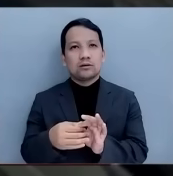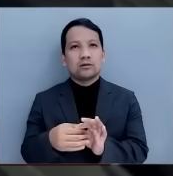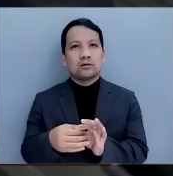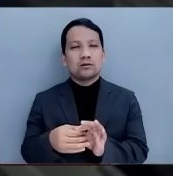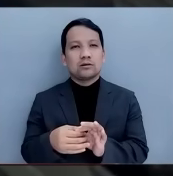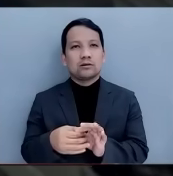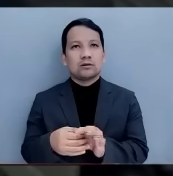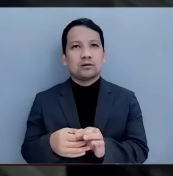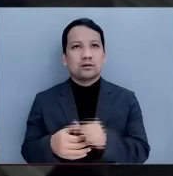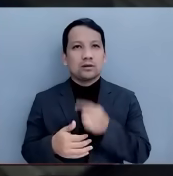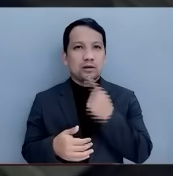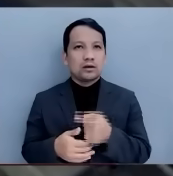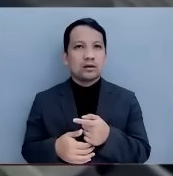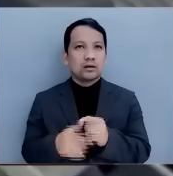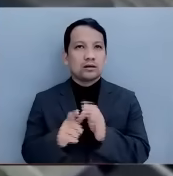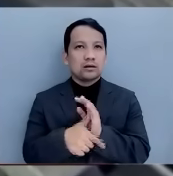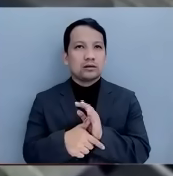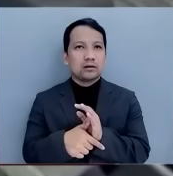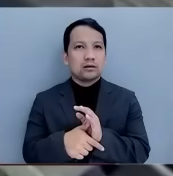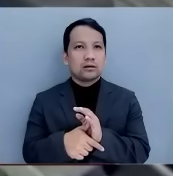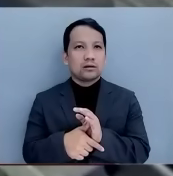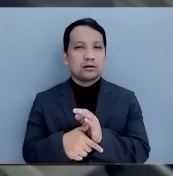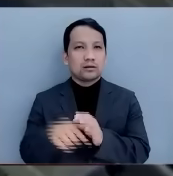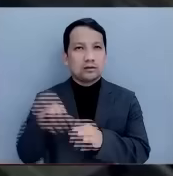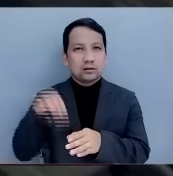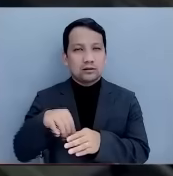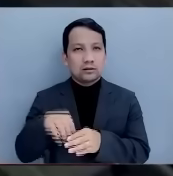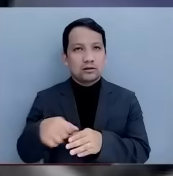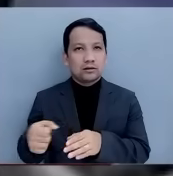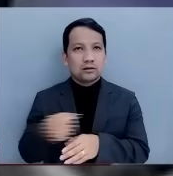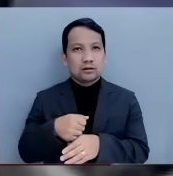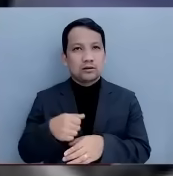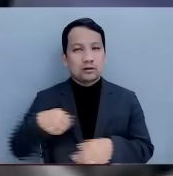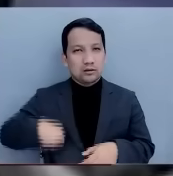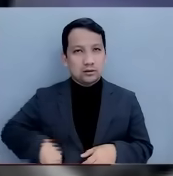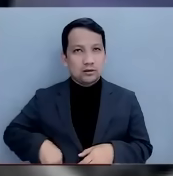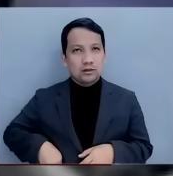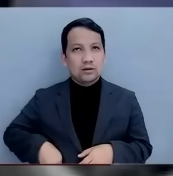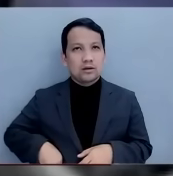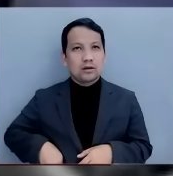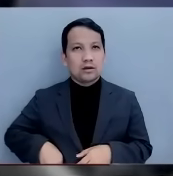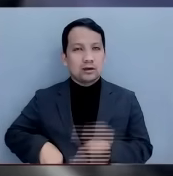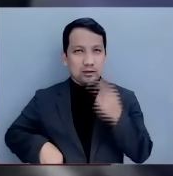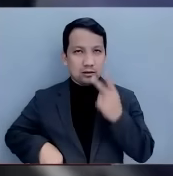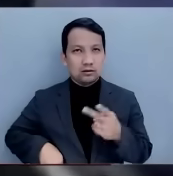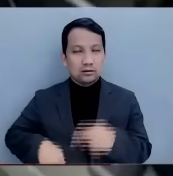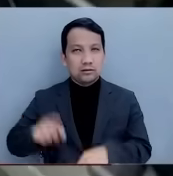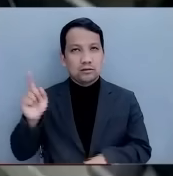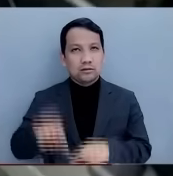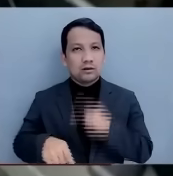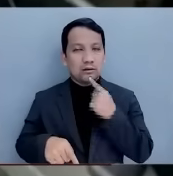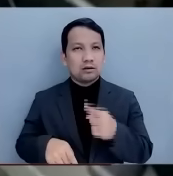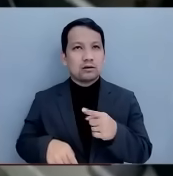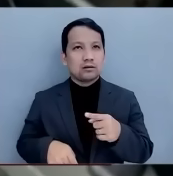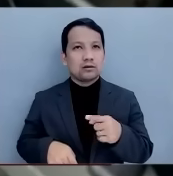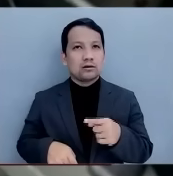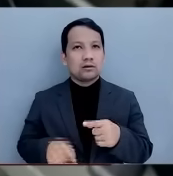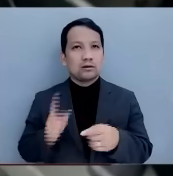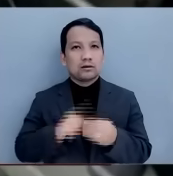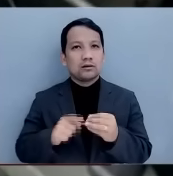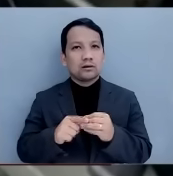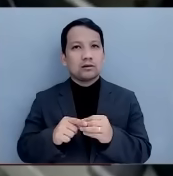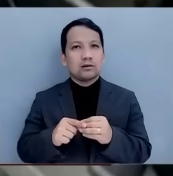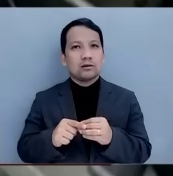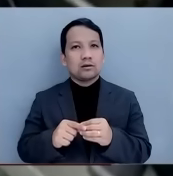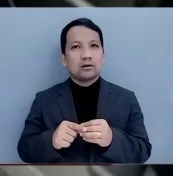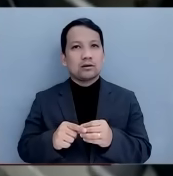pasahero. Maya-maya may isinilid na ang isa sa kanila sa kanyang bulsa. Hindi nagpatalo ang isa pang officer at pinuntirian naman